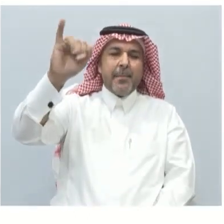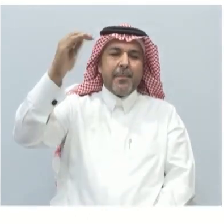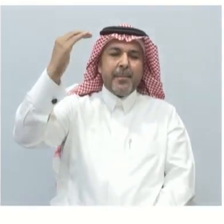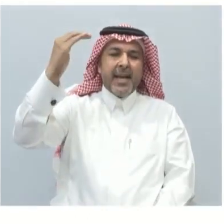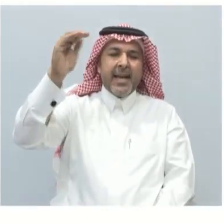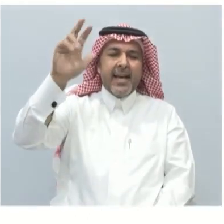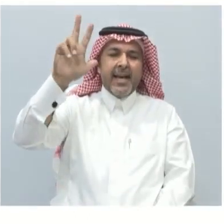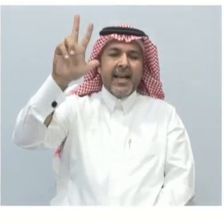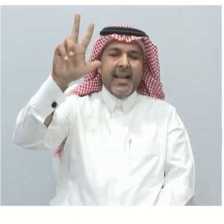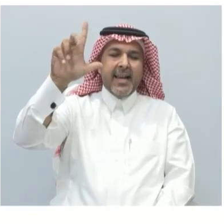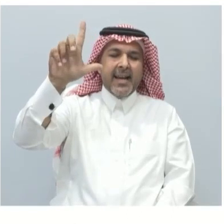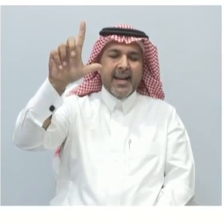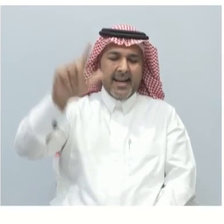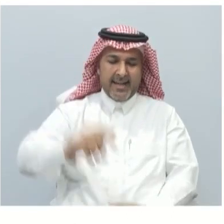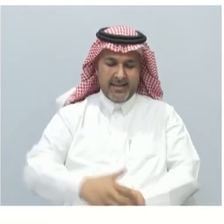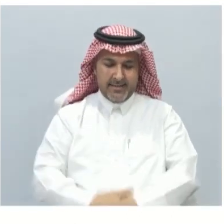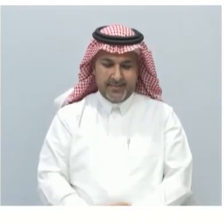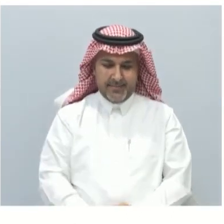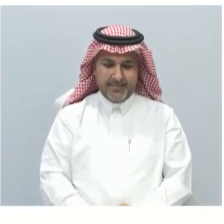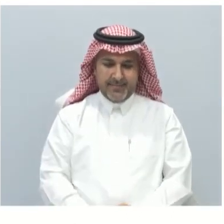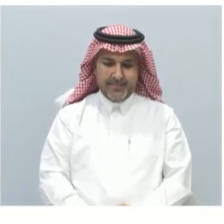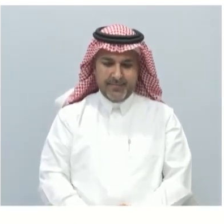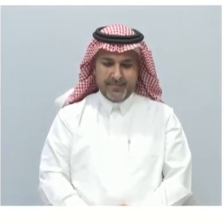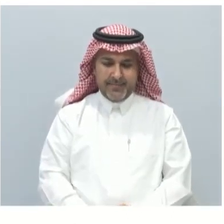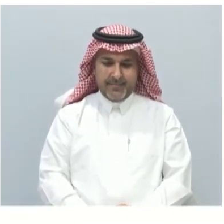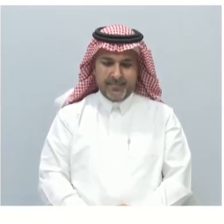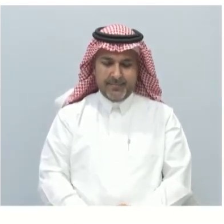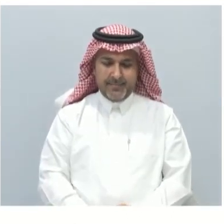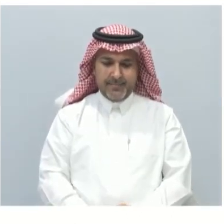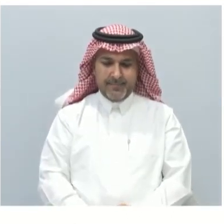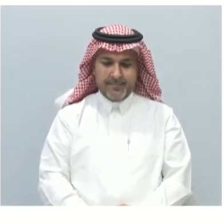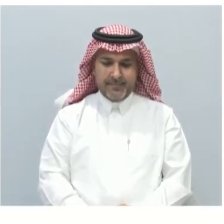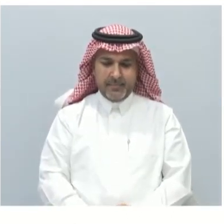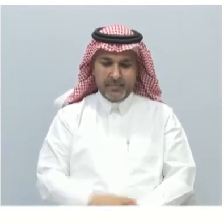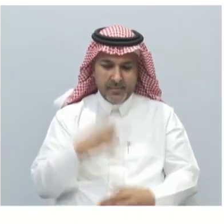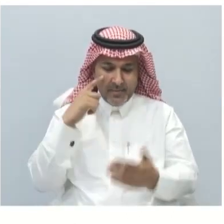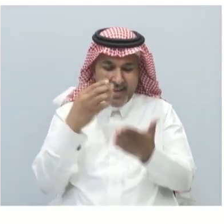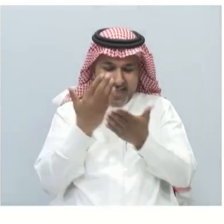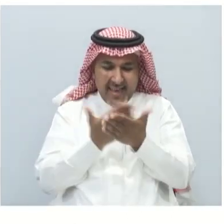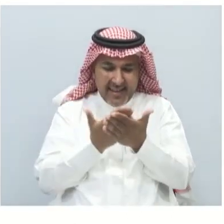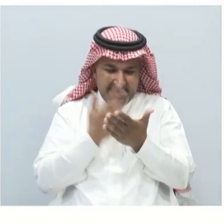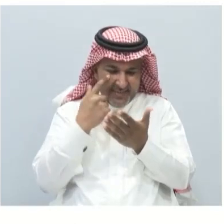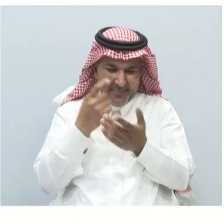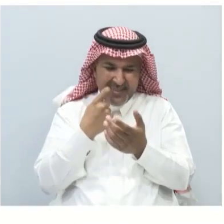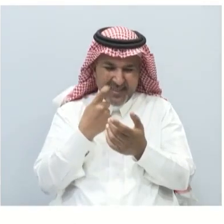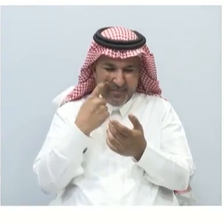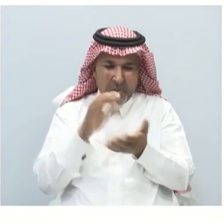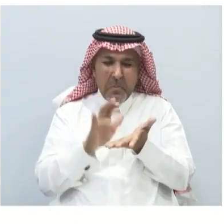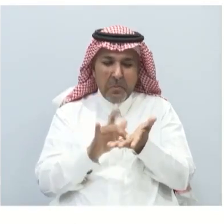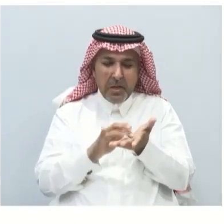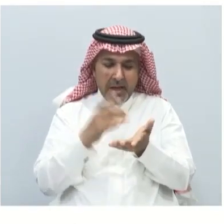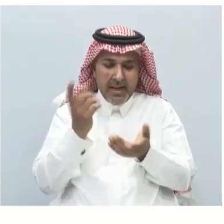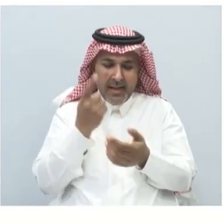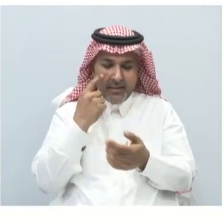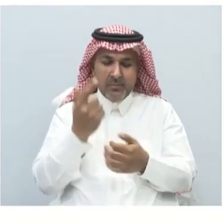سالب اثنين ونص يعني حقيقه طلب شويه مهاره في الرسم انك توجدها بشكل صحيح لكن لو حبينا نحسبها